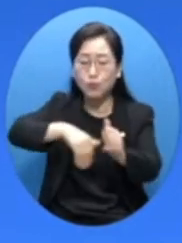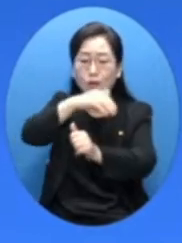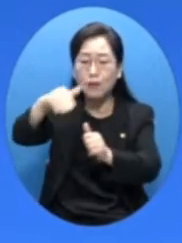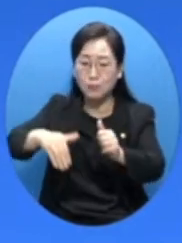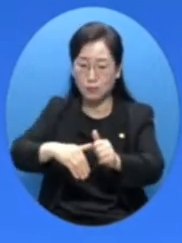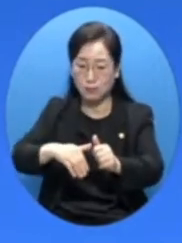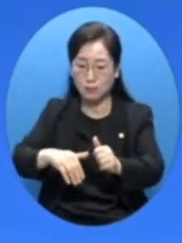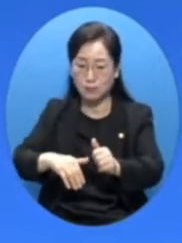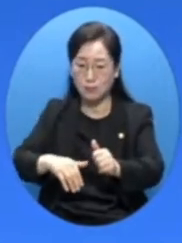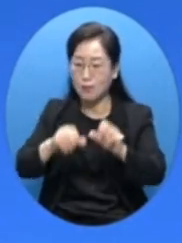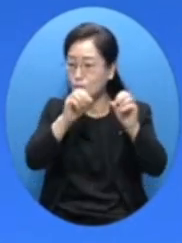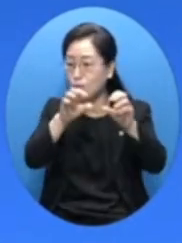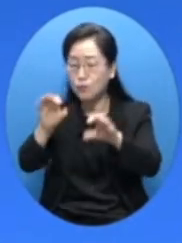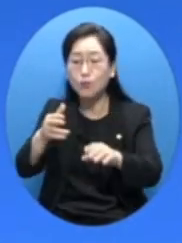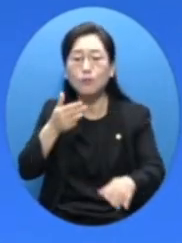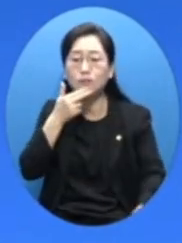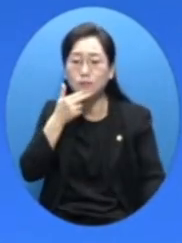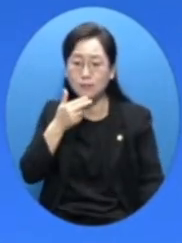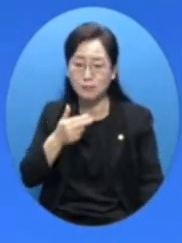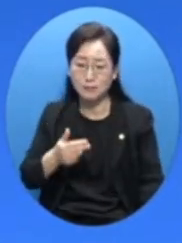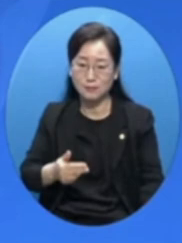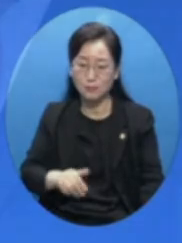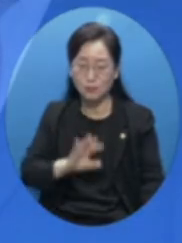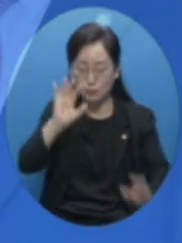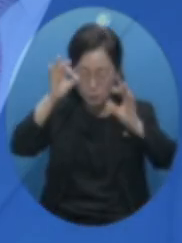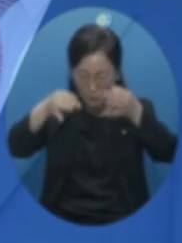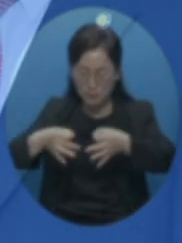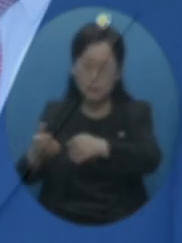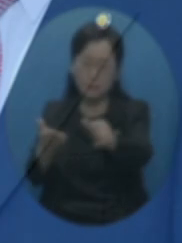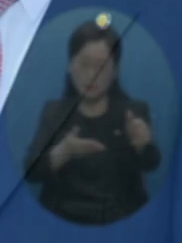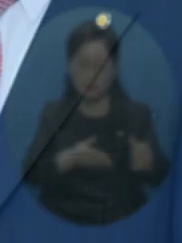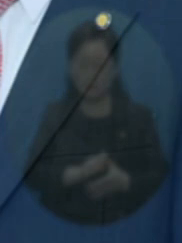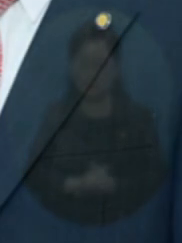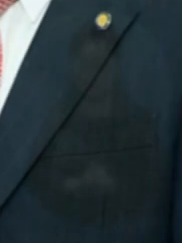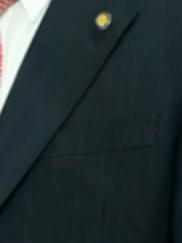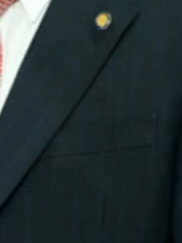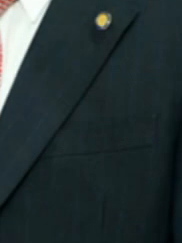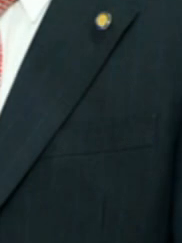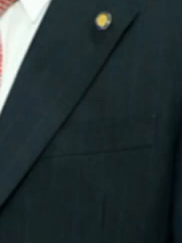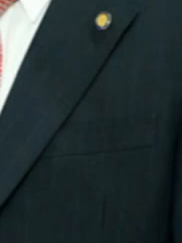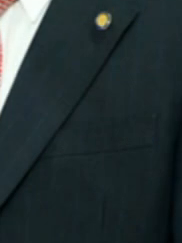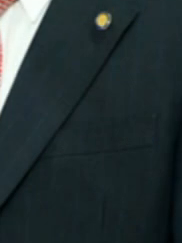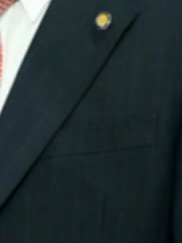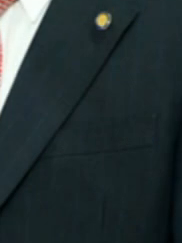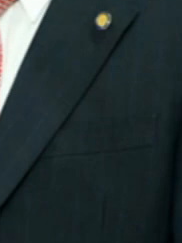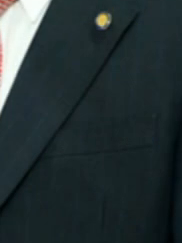복음을 전하는 노력을 했는지 우리 자신을 돌아봐야 될 것입니다. 우리가 이제는